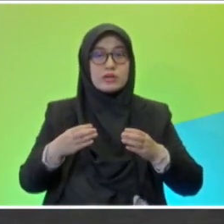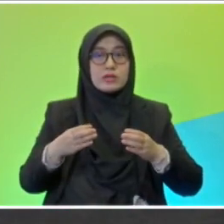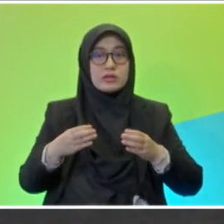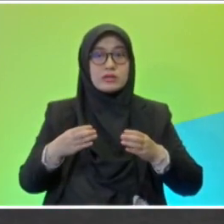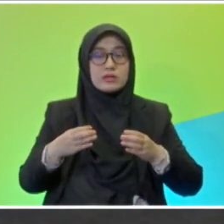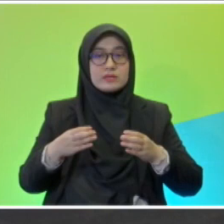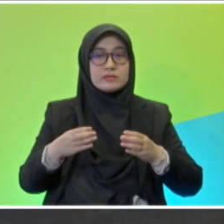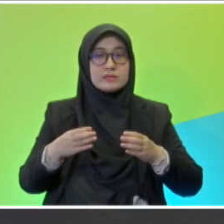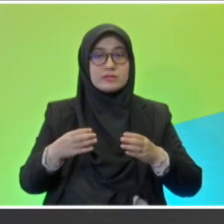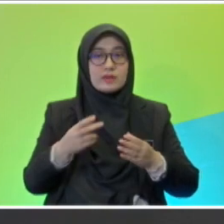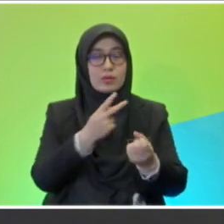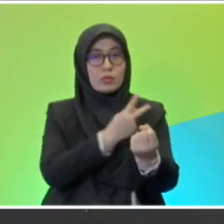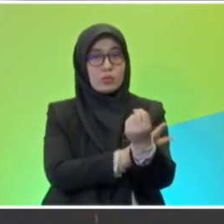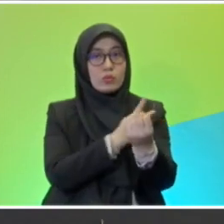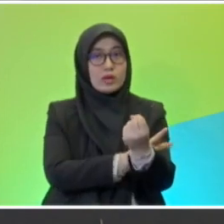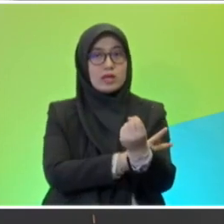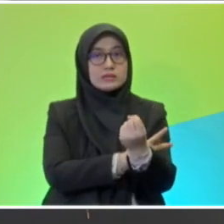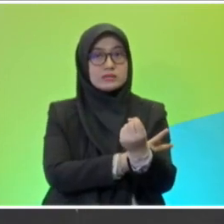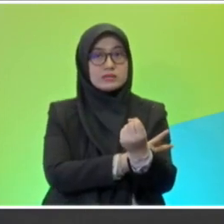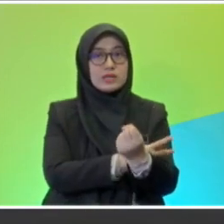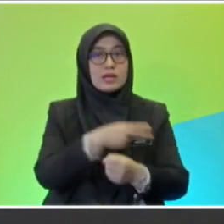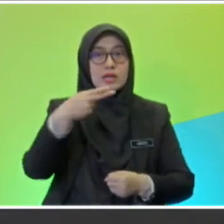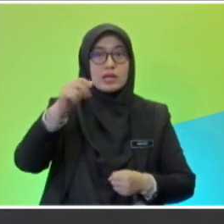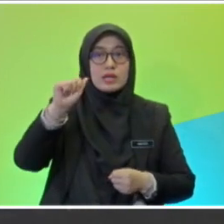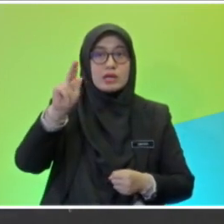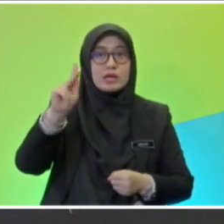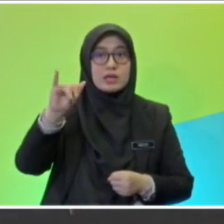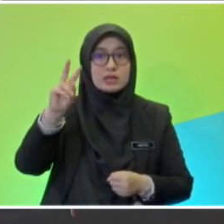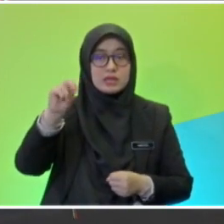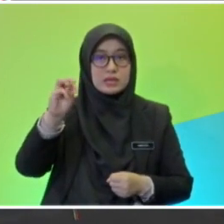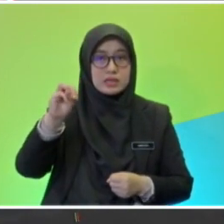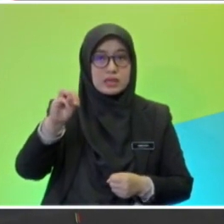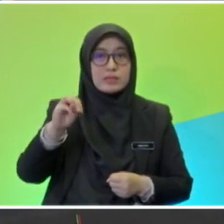pasti penghakiman yang diketuai oleh dosen